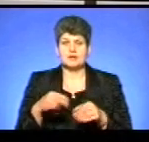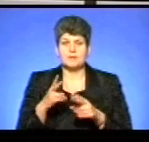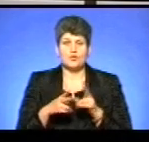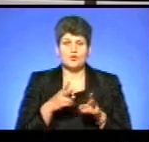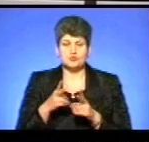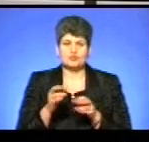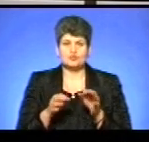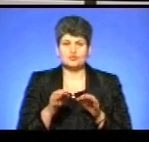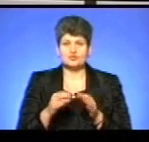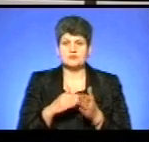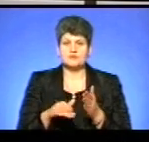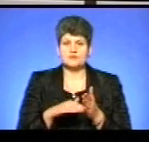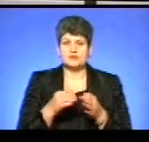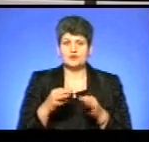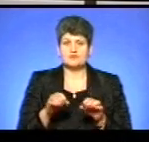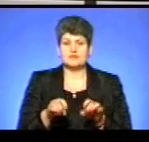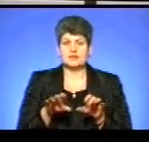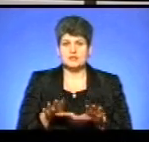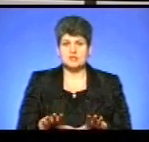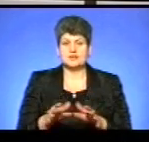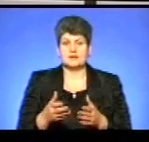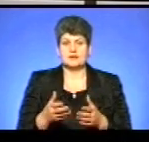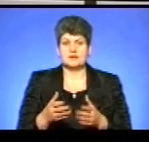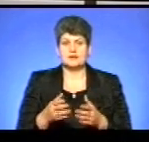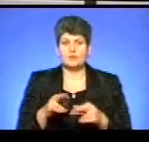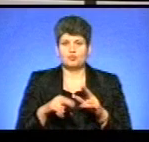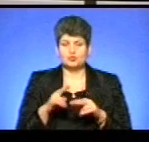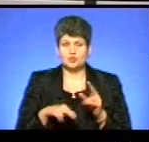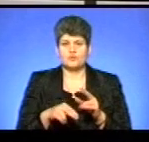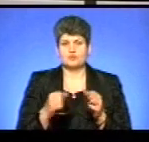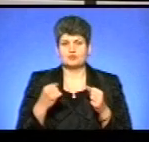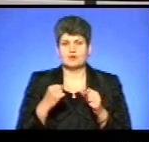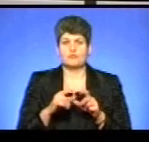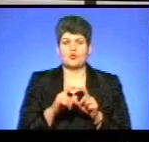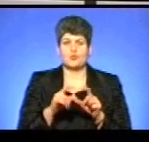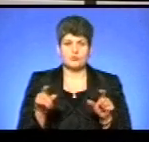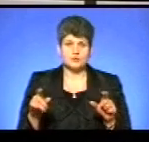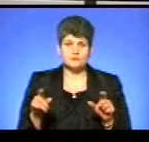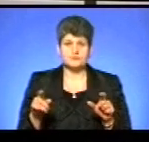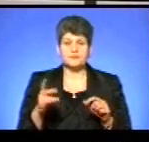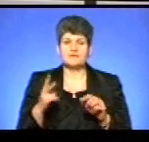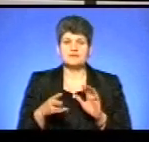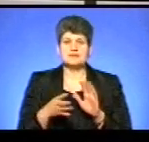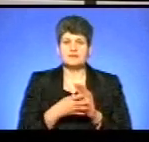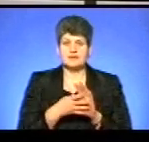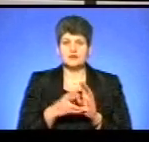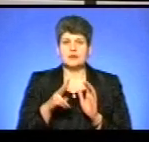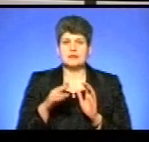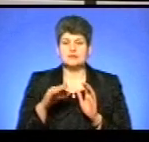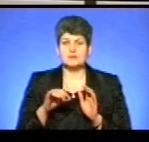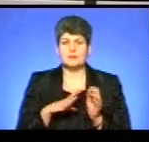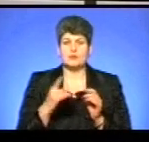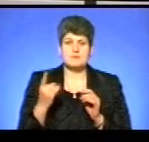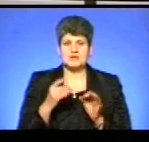суду, щоб скасувати дозвільне рішення на побудову спортивного комплексу у парку Національного відродження. 29 листопада відбулось